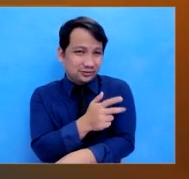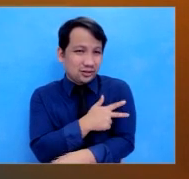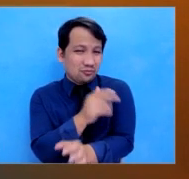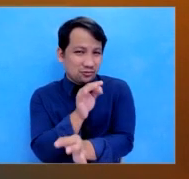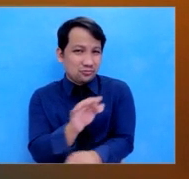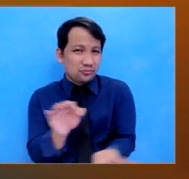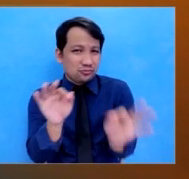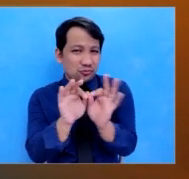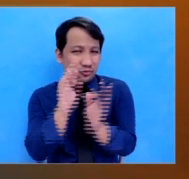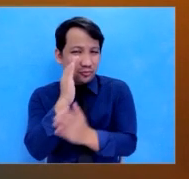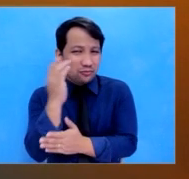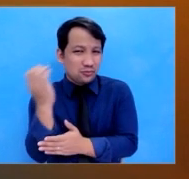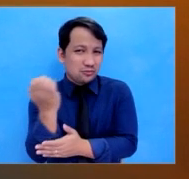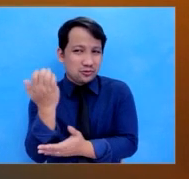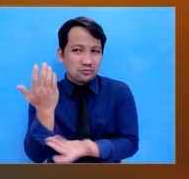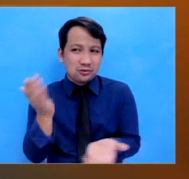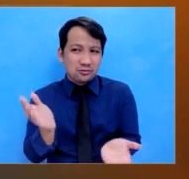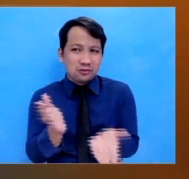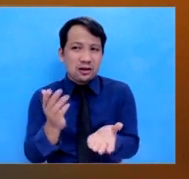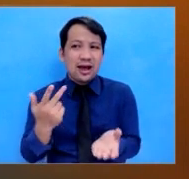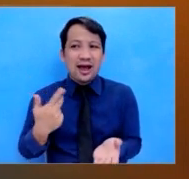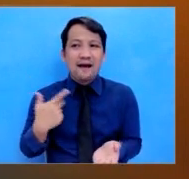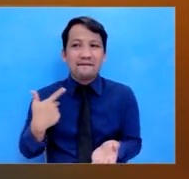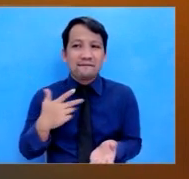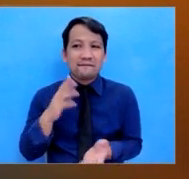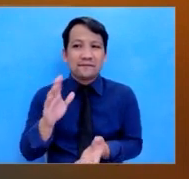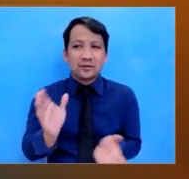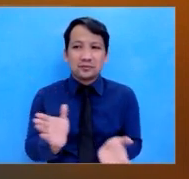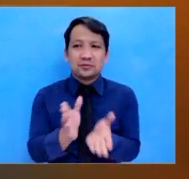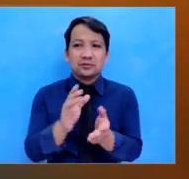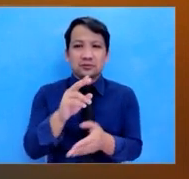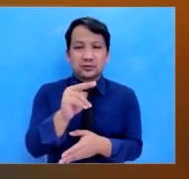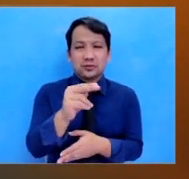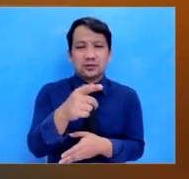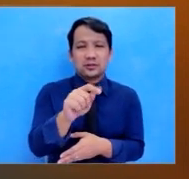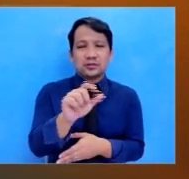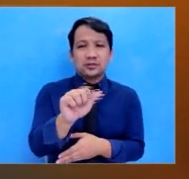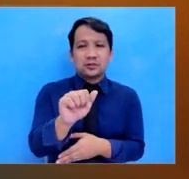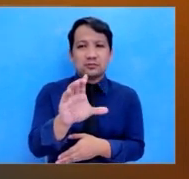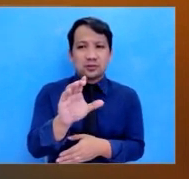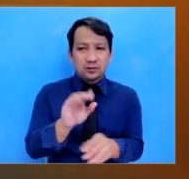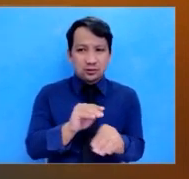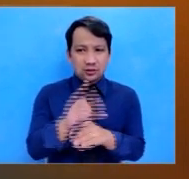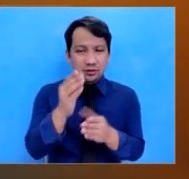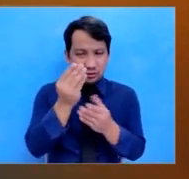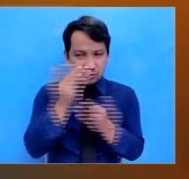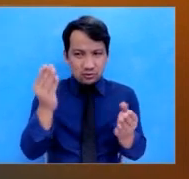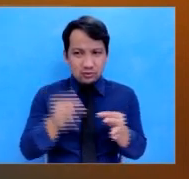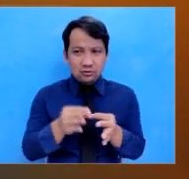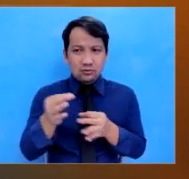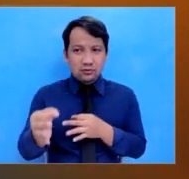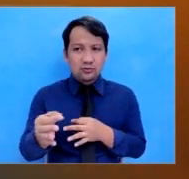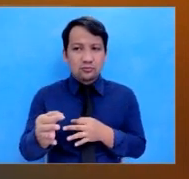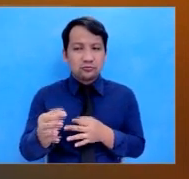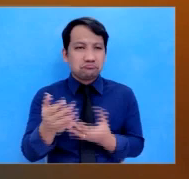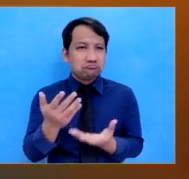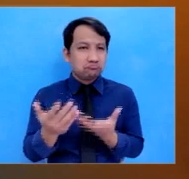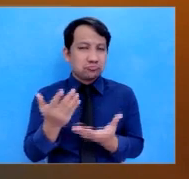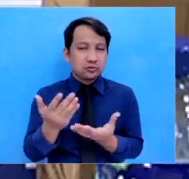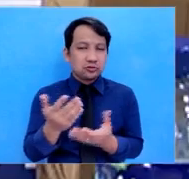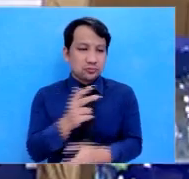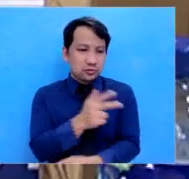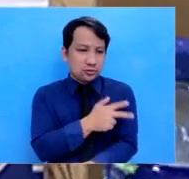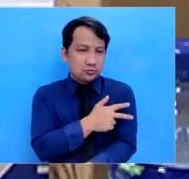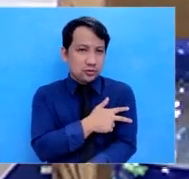is quite not there. Again, I'm appealing to HTAC to please consider expand the coverage of the second booster,